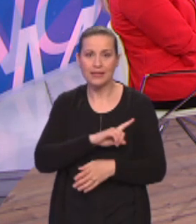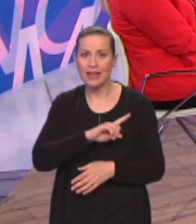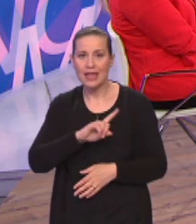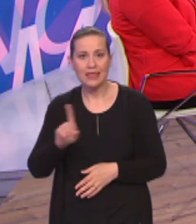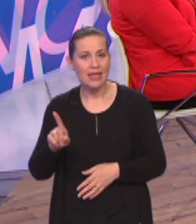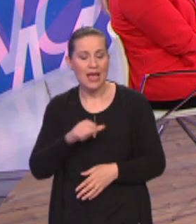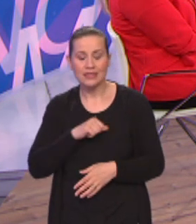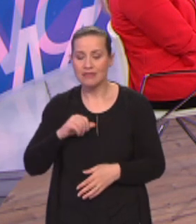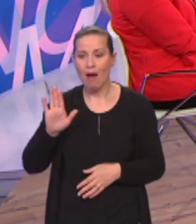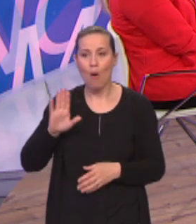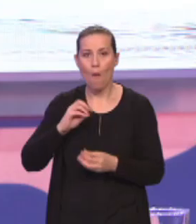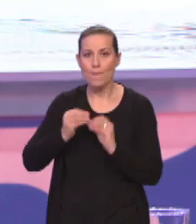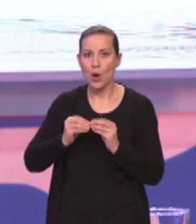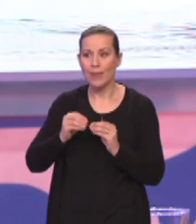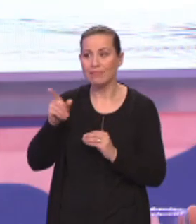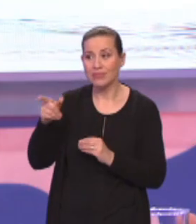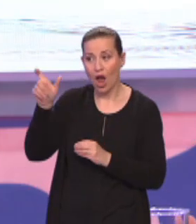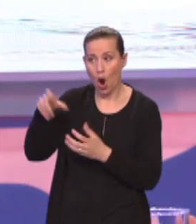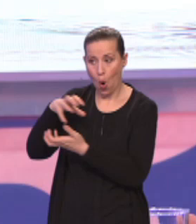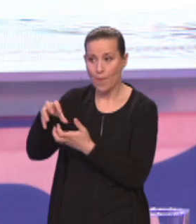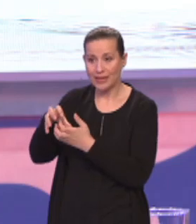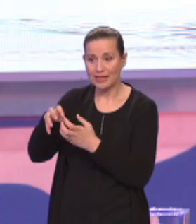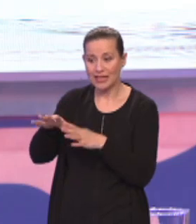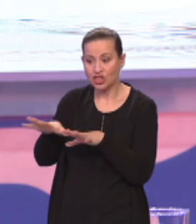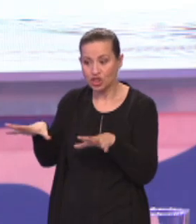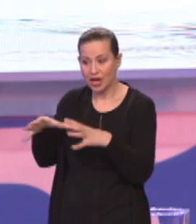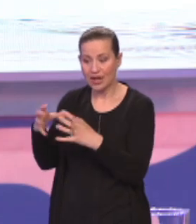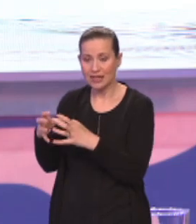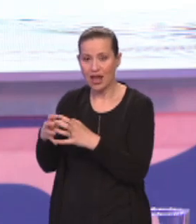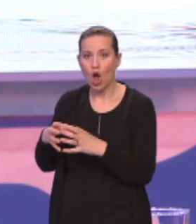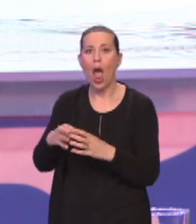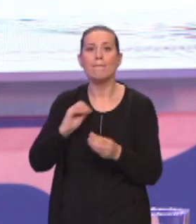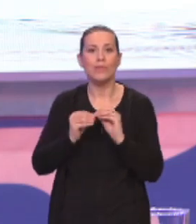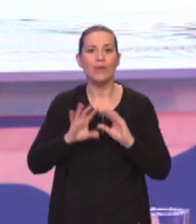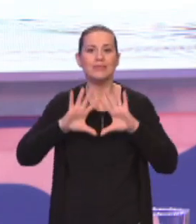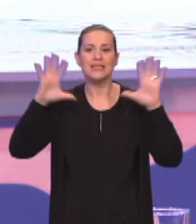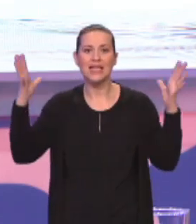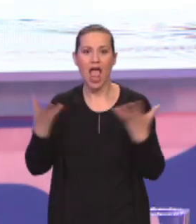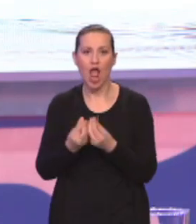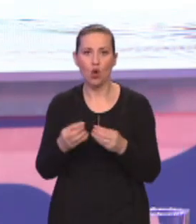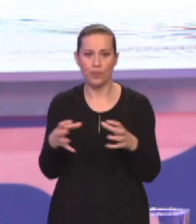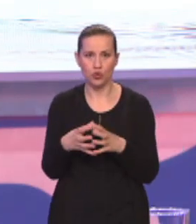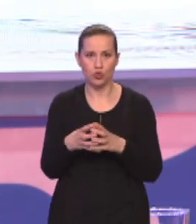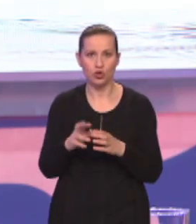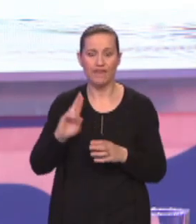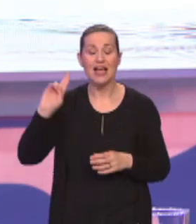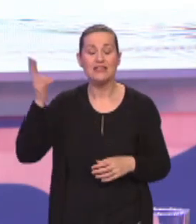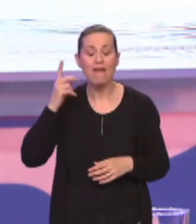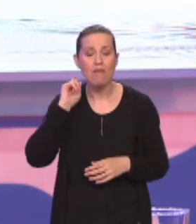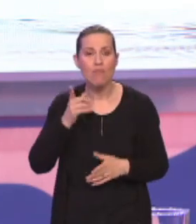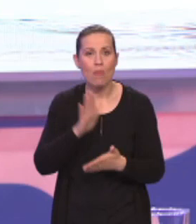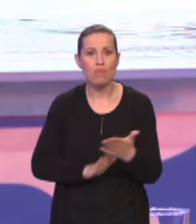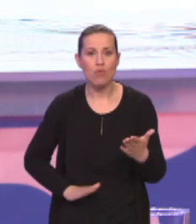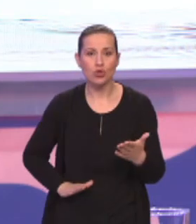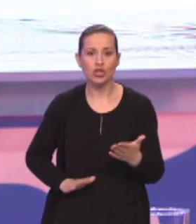problem isključivo te obitelji, niti malo šire zajednice, nego to mora biti problem cijelog društva. Dakle, mi svi moramo tako